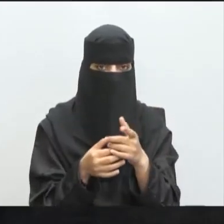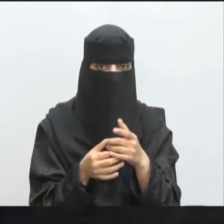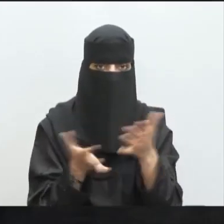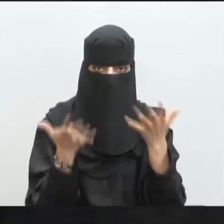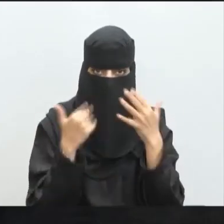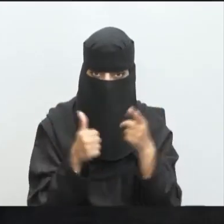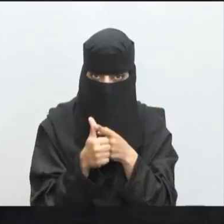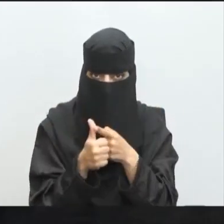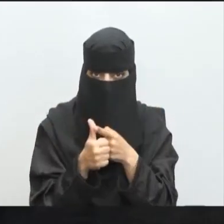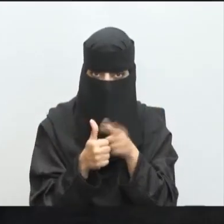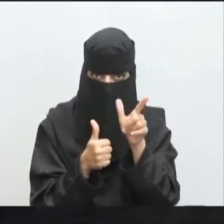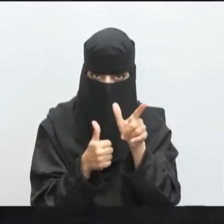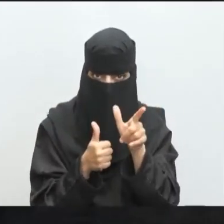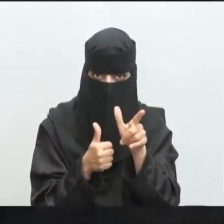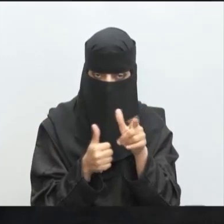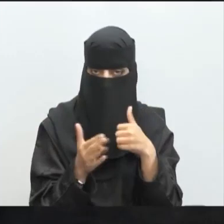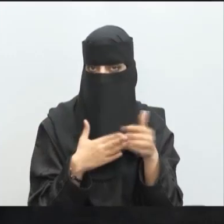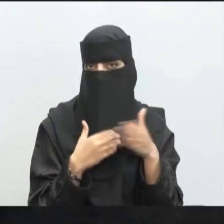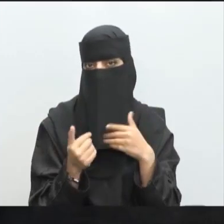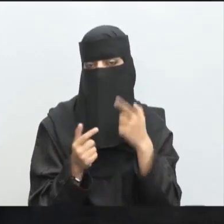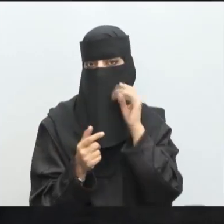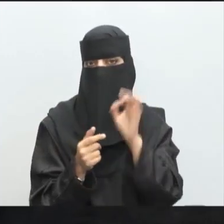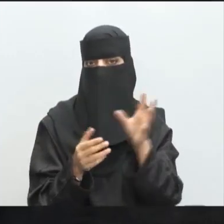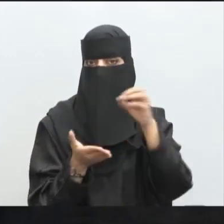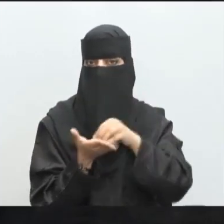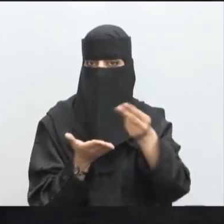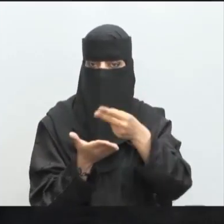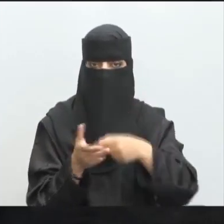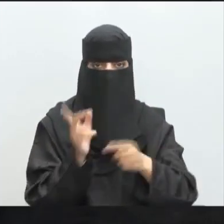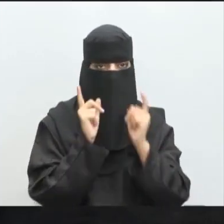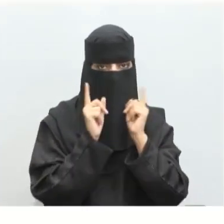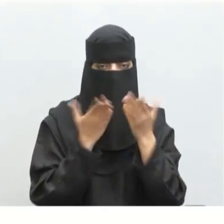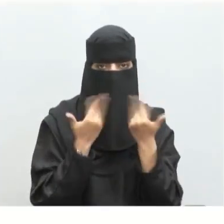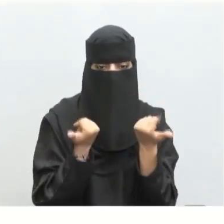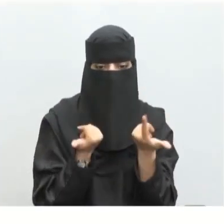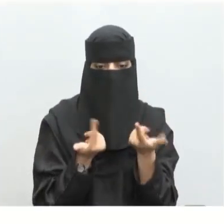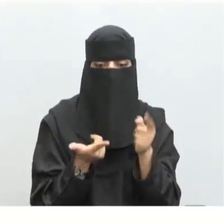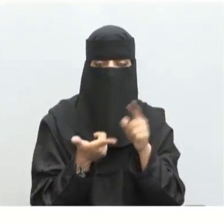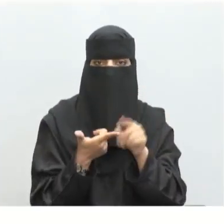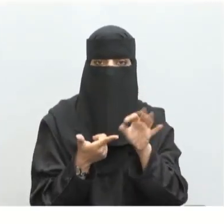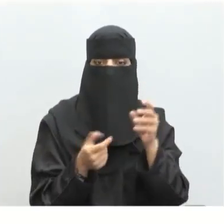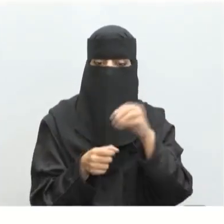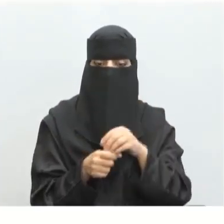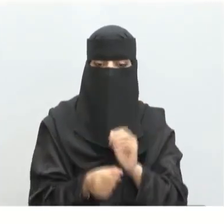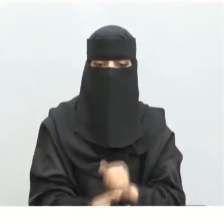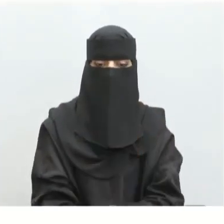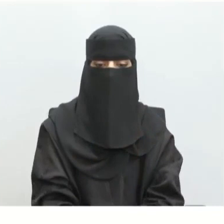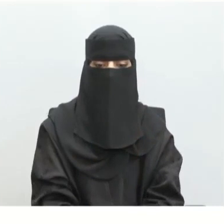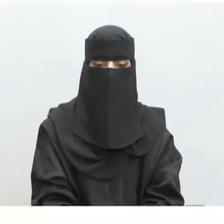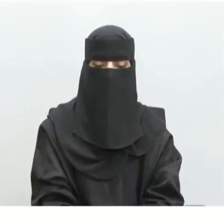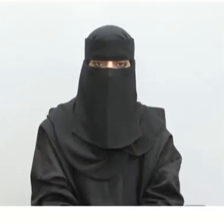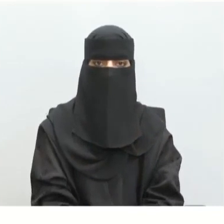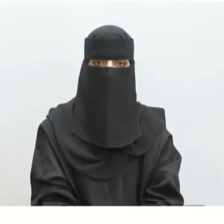المناخ احسنتم المناخ لا نستطيع تمثيله من خلال خراء الطبوغرافيه اذا هي لا تمثل